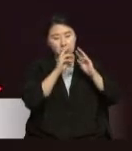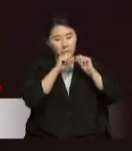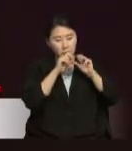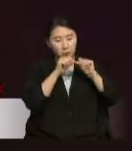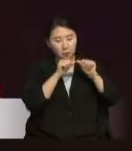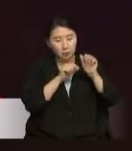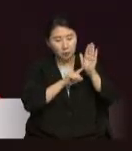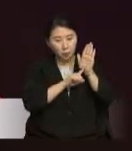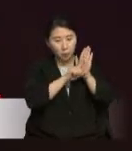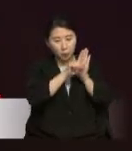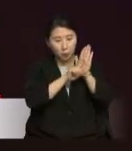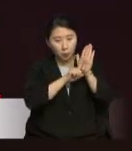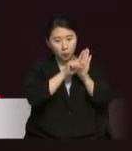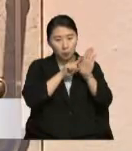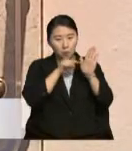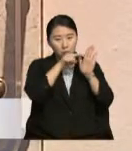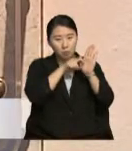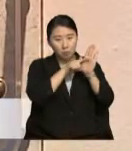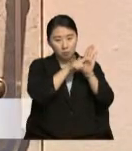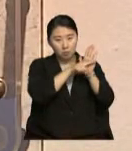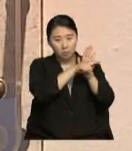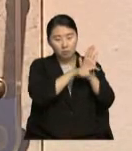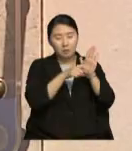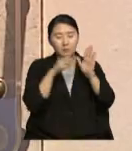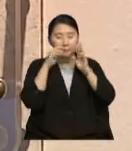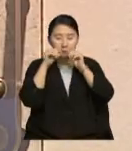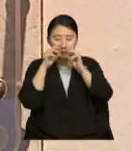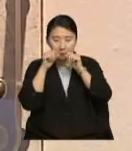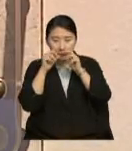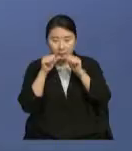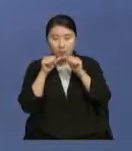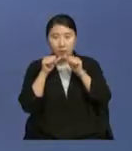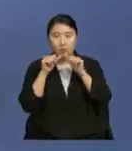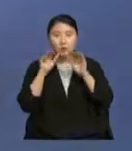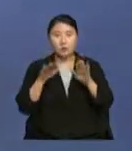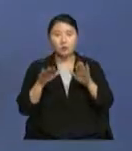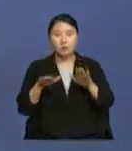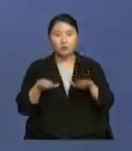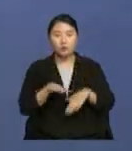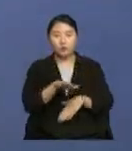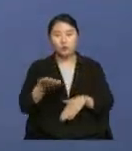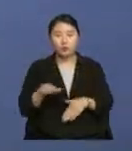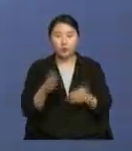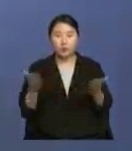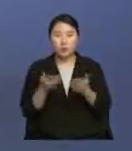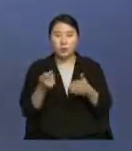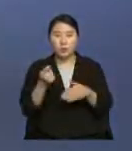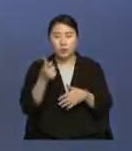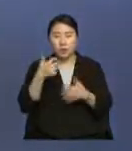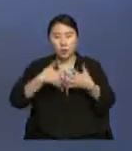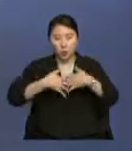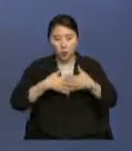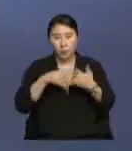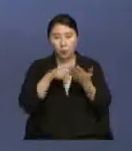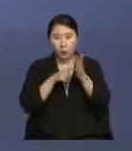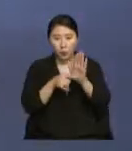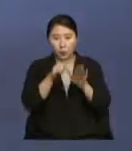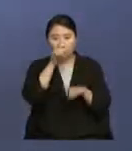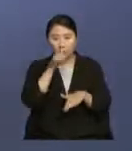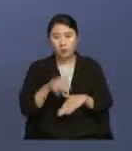미세먼지 농도가 나타납니다. 미세먼지에 민감하게 반응하는 우리의 일상을 작은 식물 로봇에 투영한